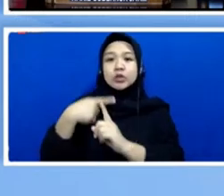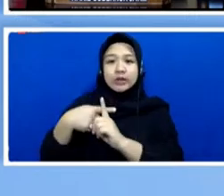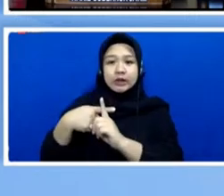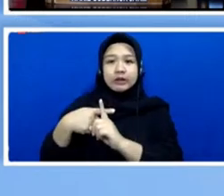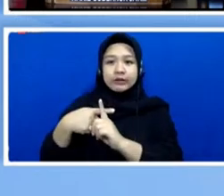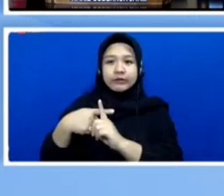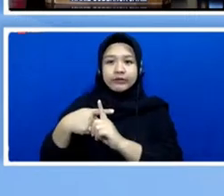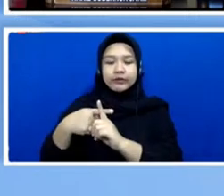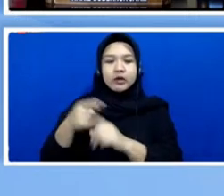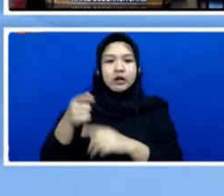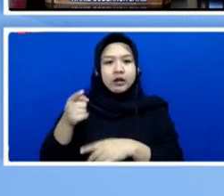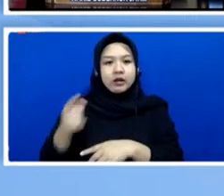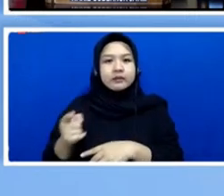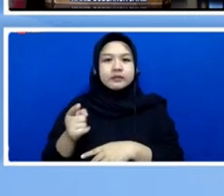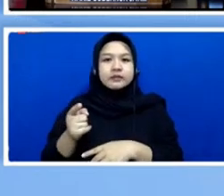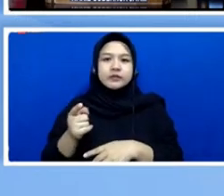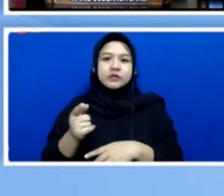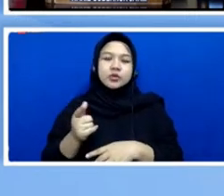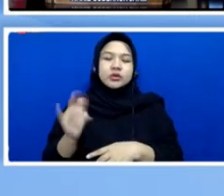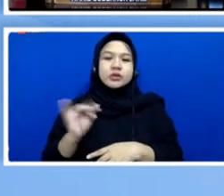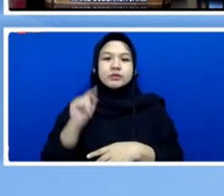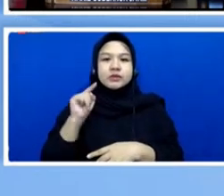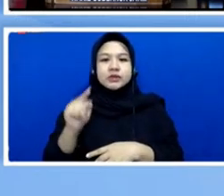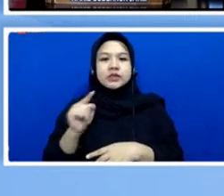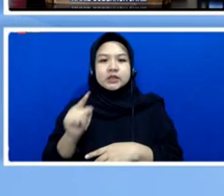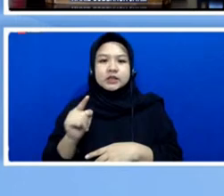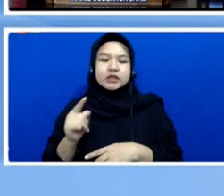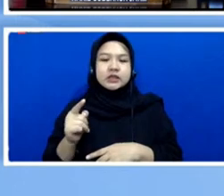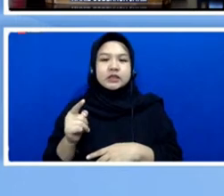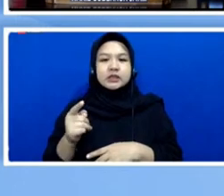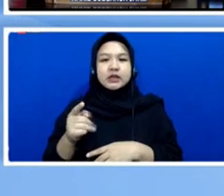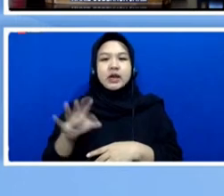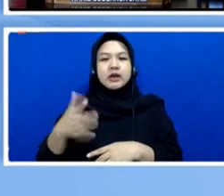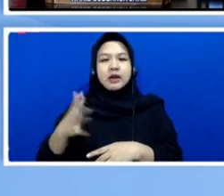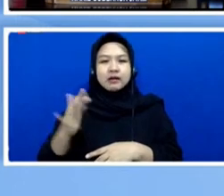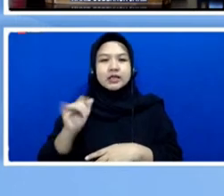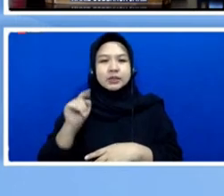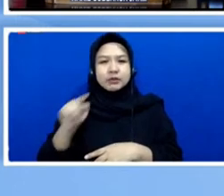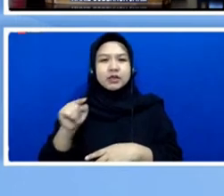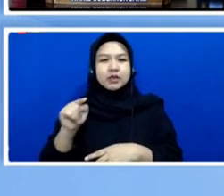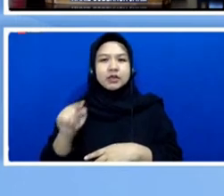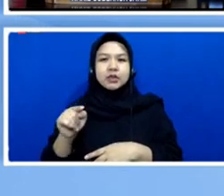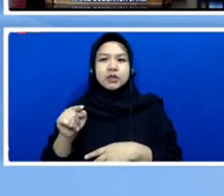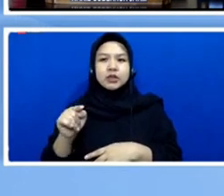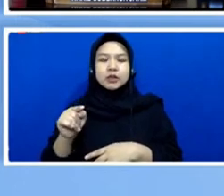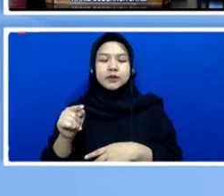Gitu. Tentunya ini hal-hal seperti ini, once off ini yang kemudian